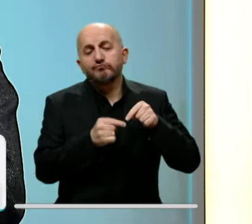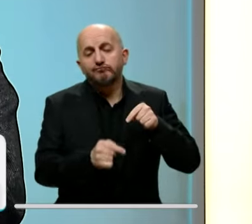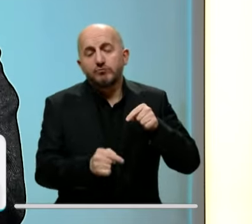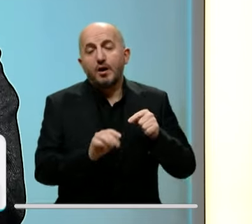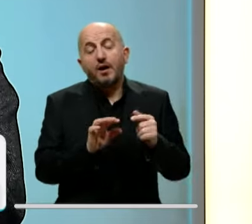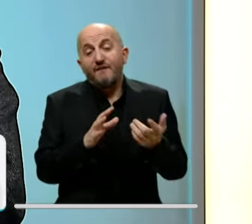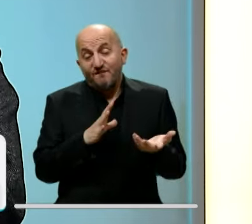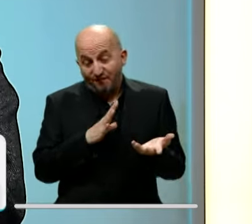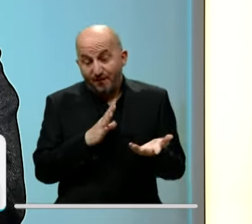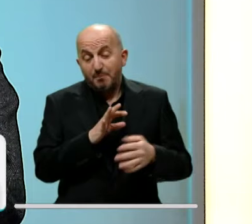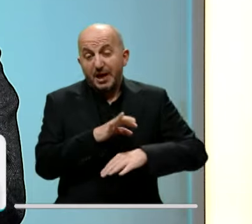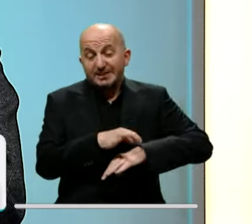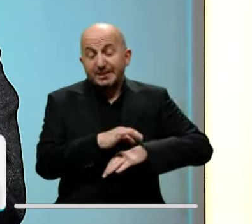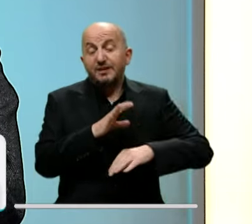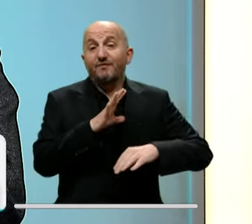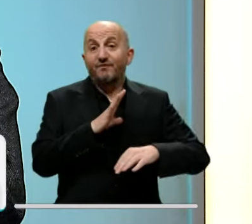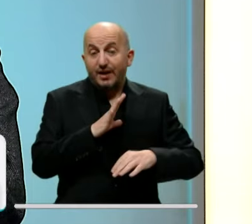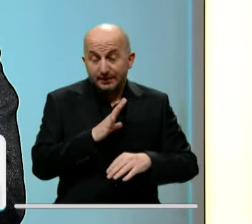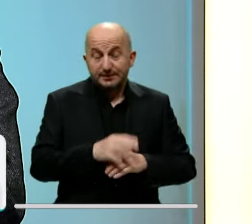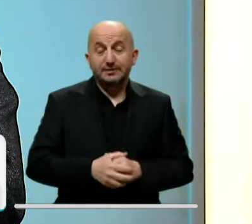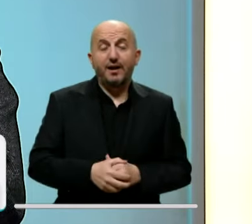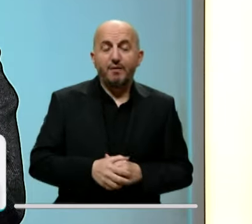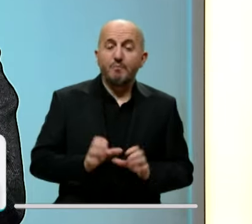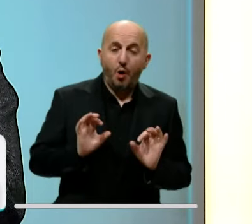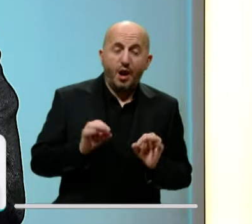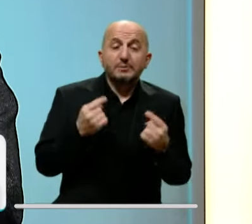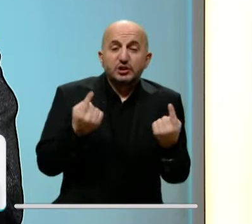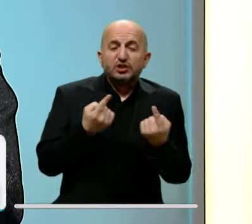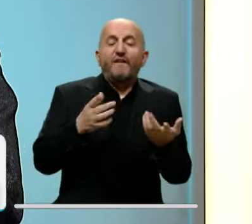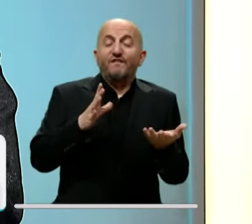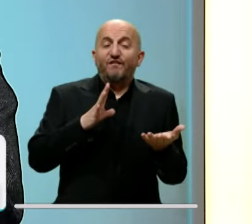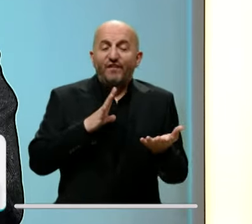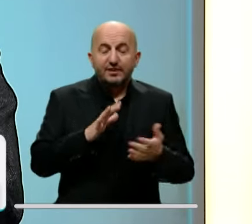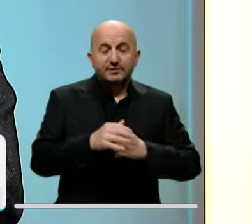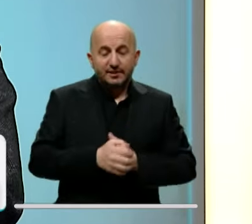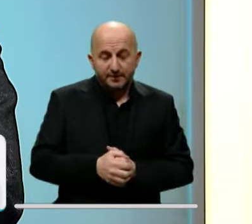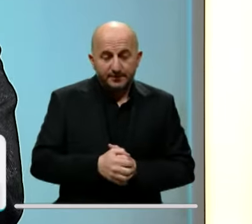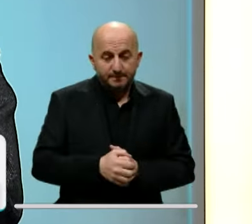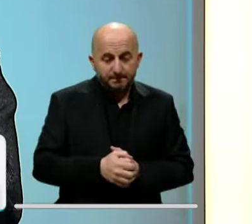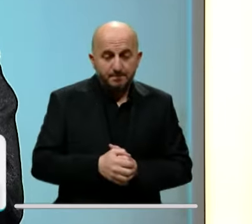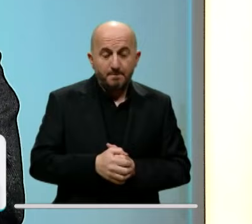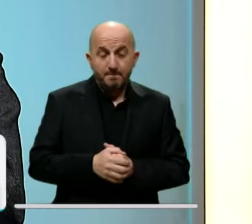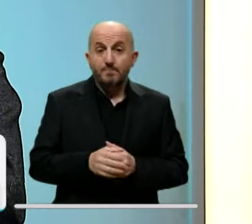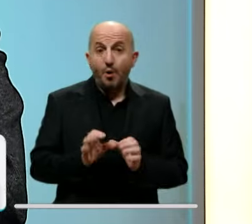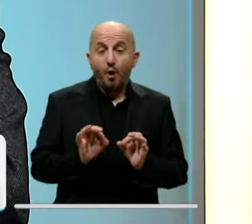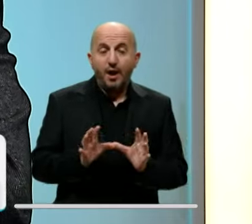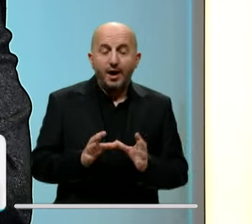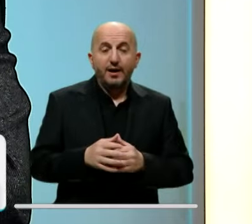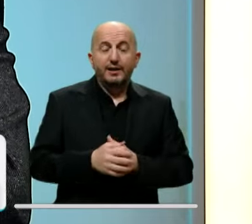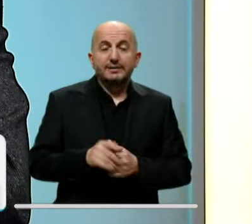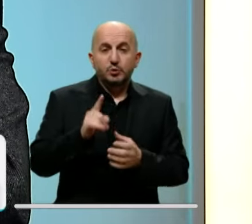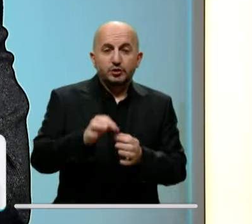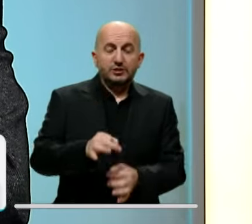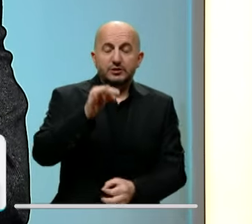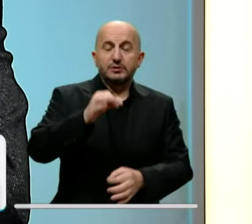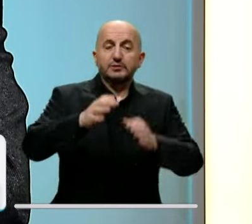bir durumun olması üzerinde öyle bir Eee hususun bulunması halinde bu kişi